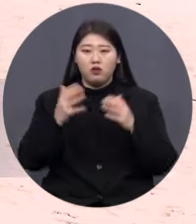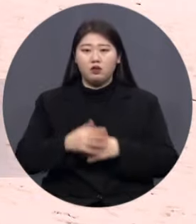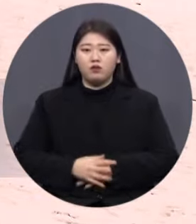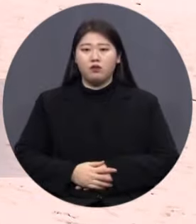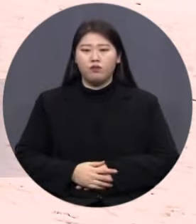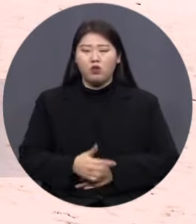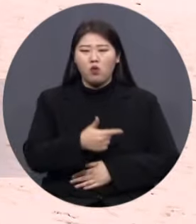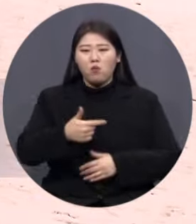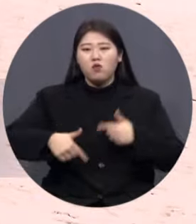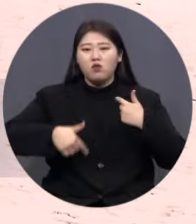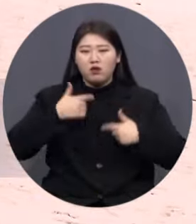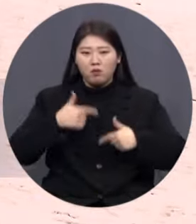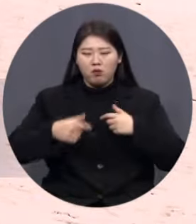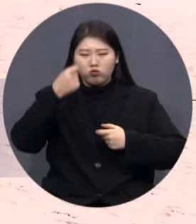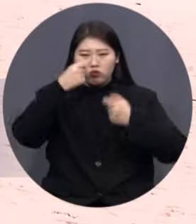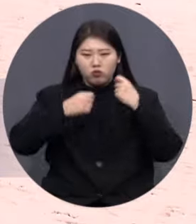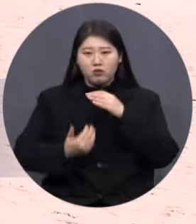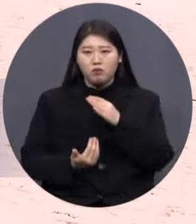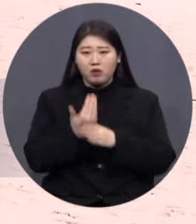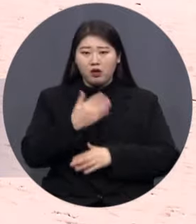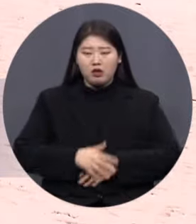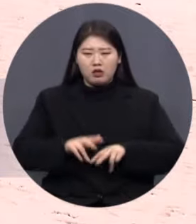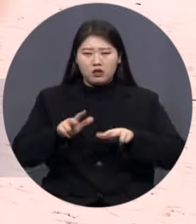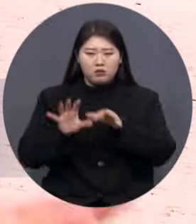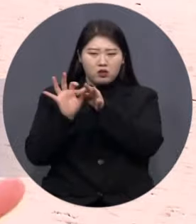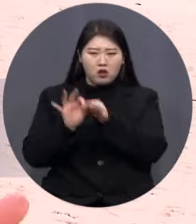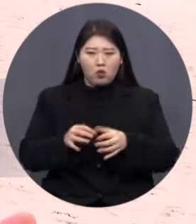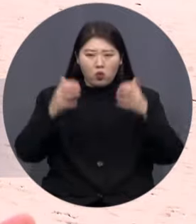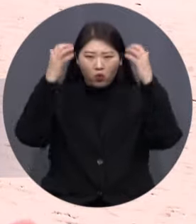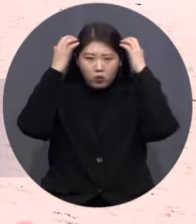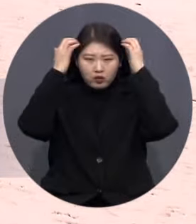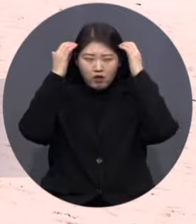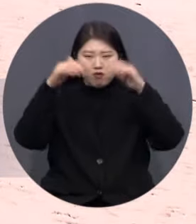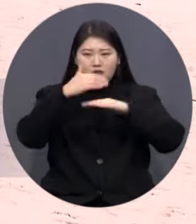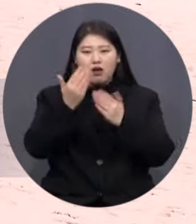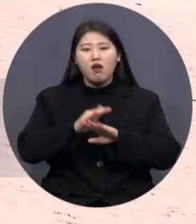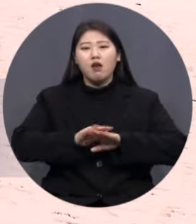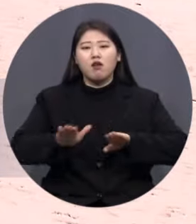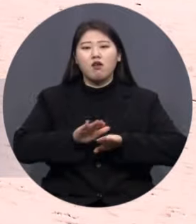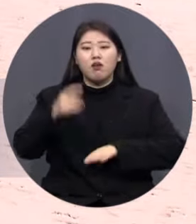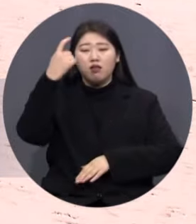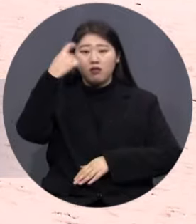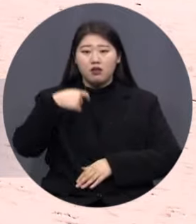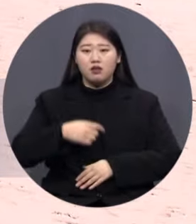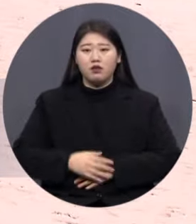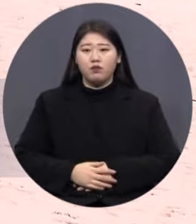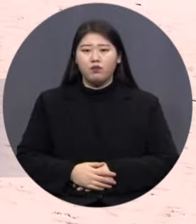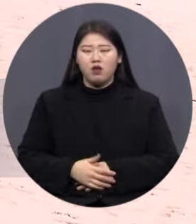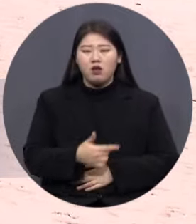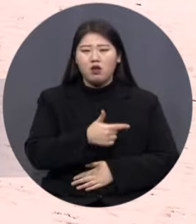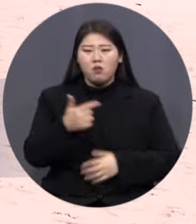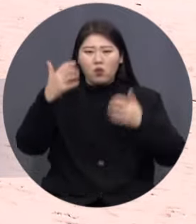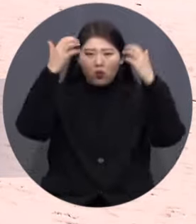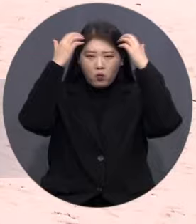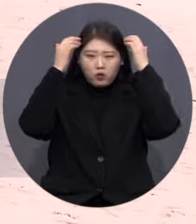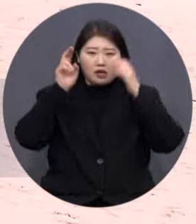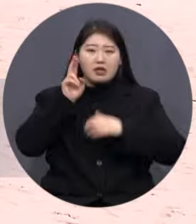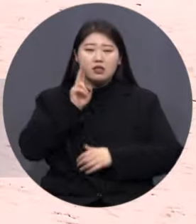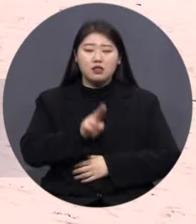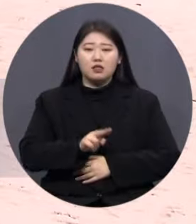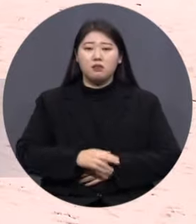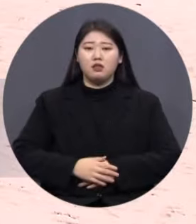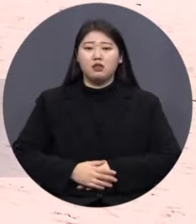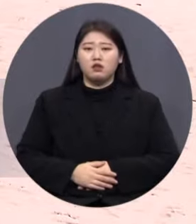가지고 눈물이 잘잘잘 났어 이제까지 고생한 거 다 뭐가 됐구나 예 어 얼마나 고생했으니까이